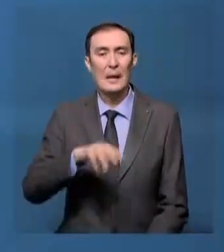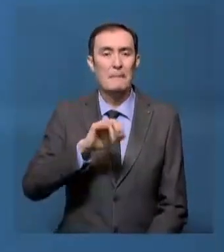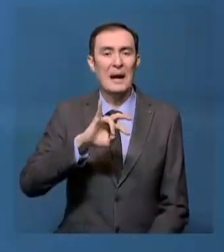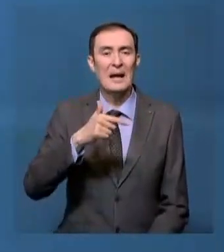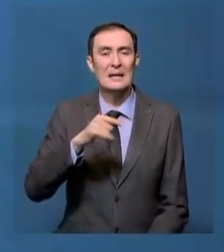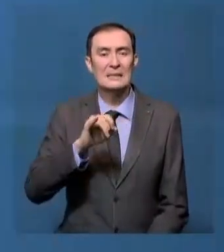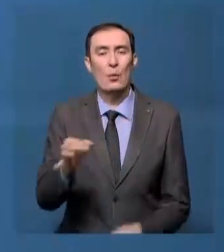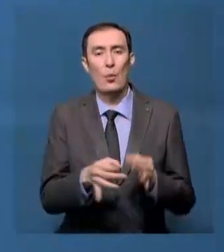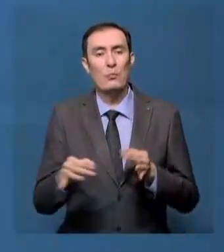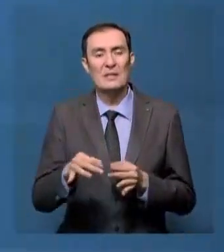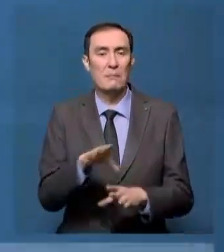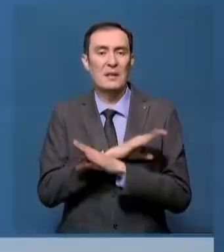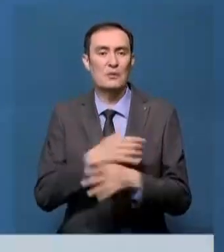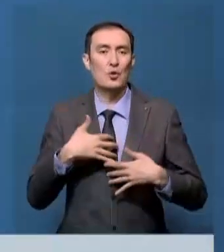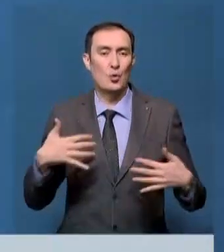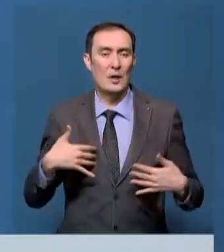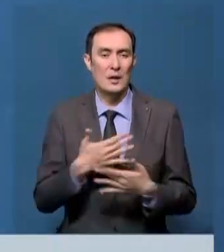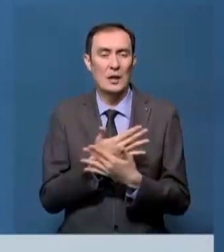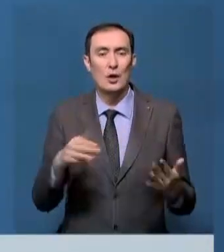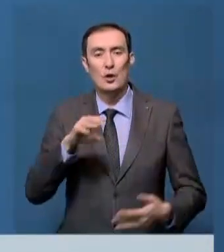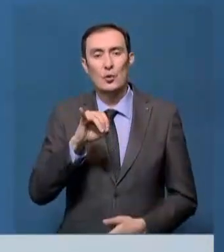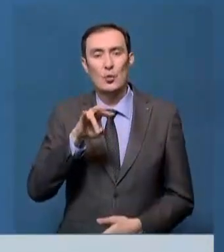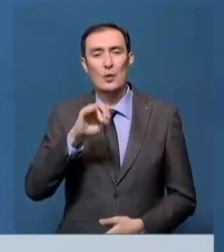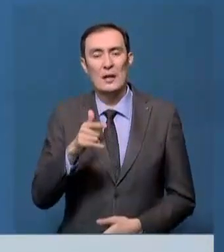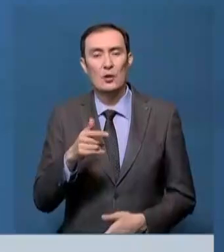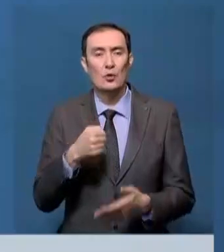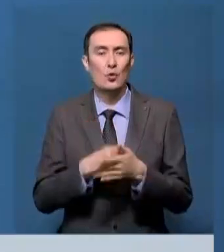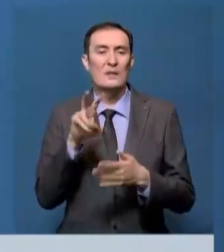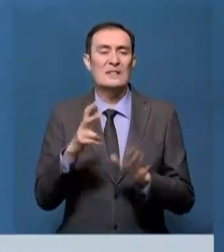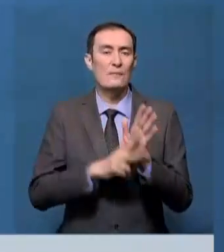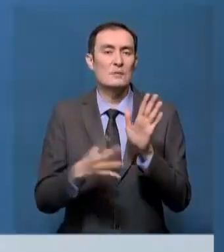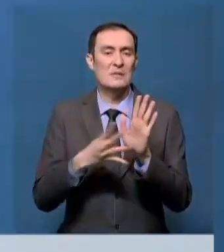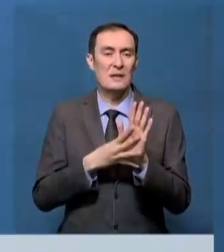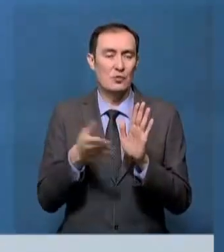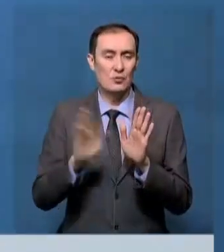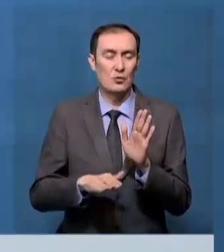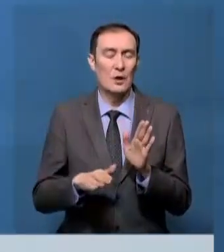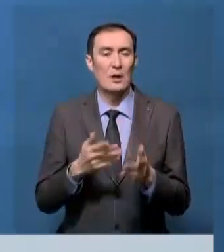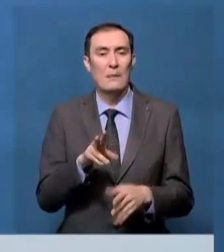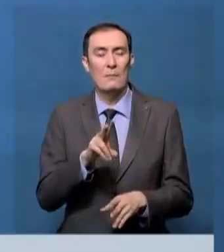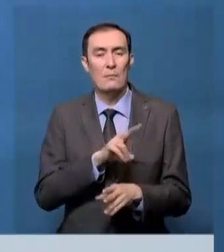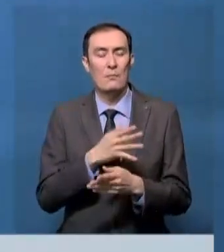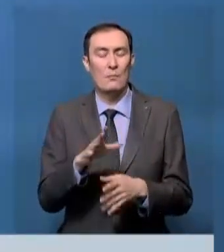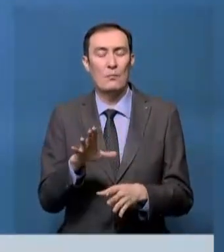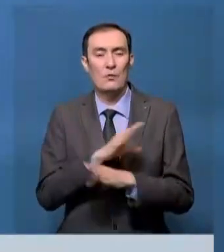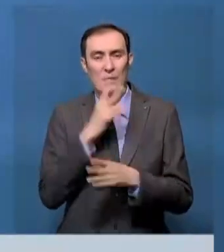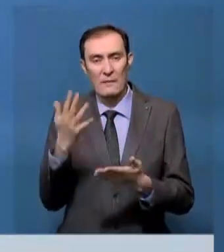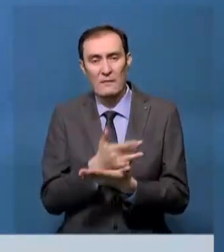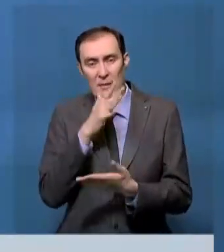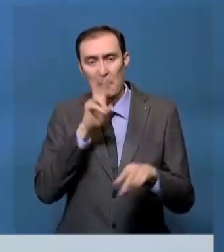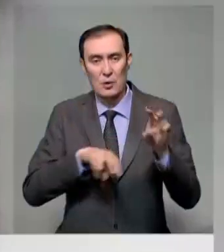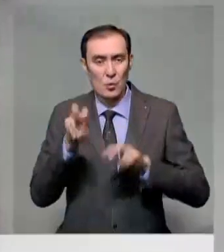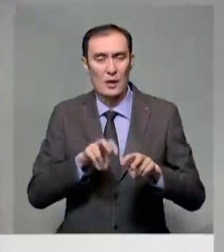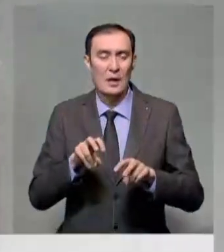В Мангыстауской области число погибших тюленей достигло уже 289. Тушки краснокнижных млекопитающих нашли во время